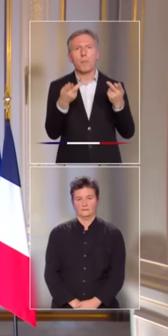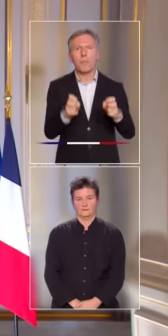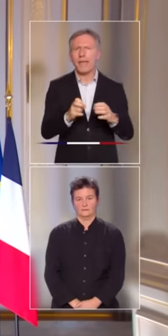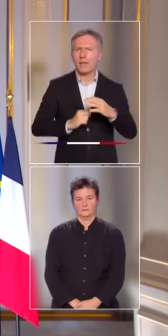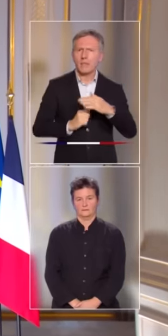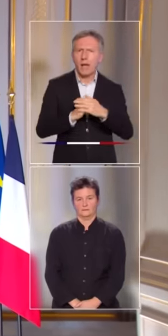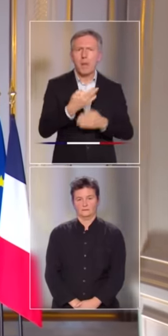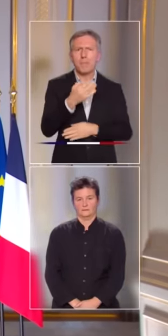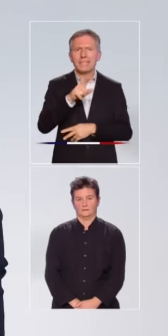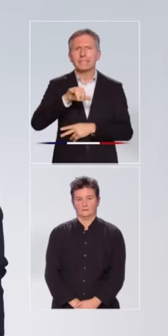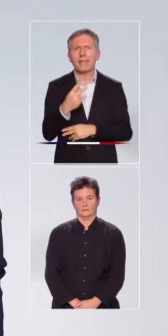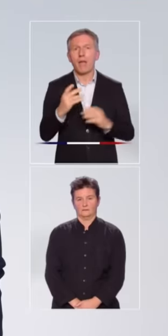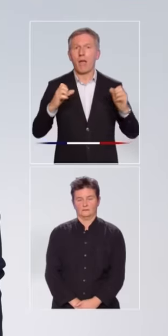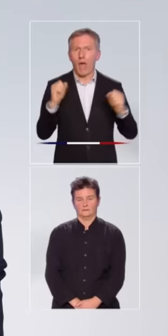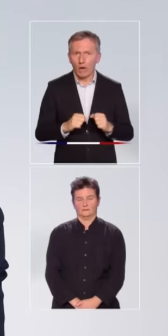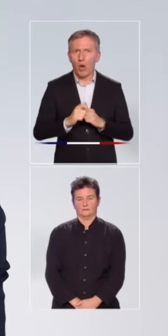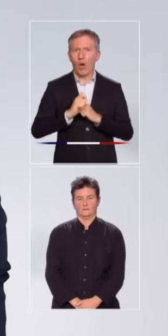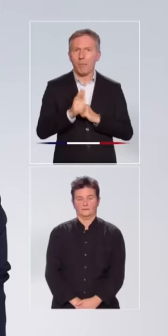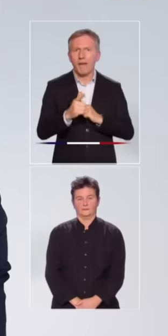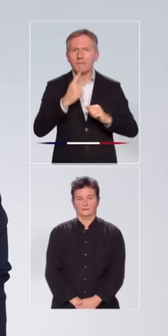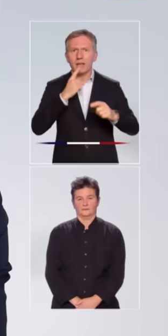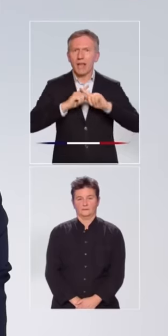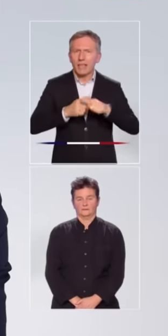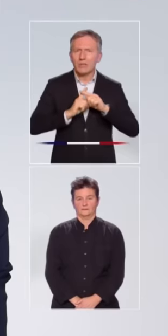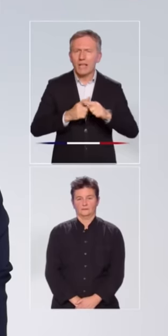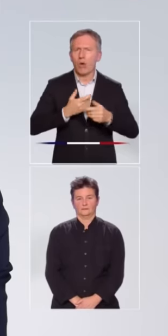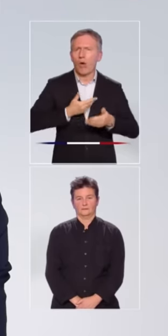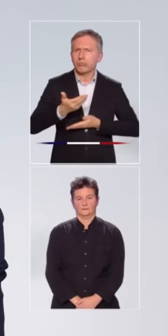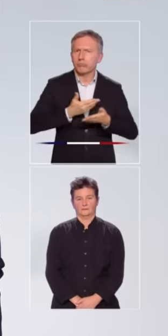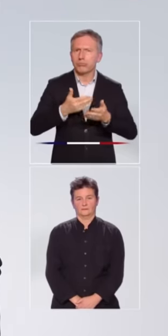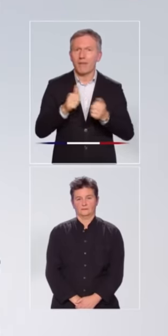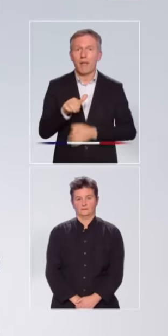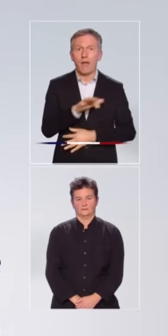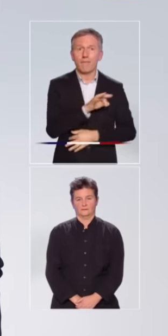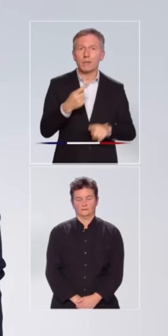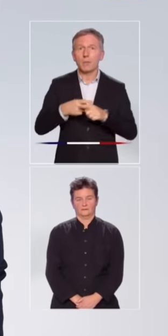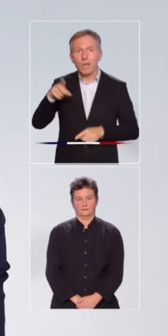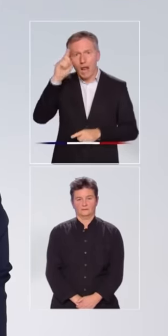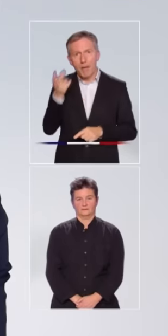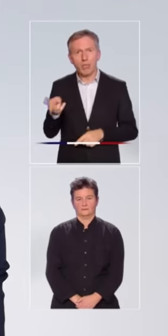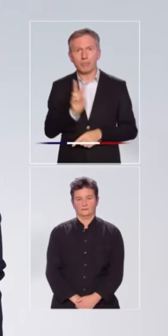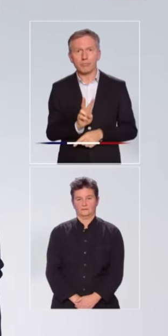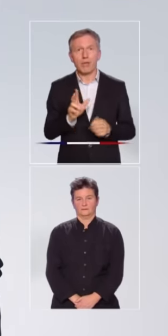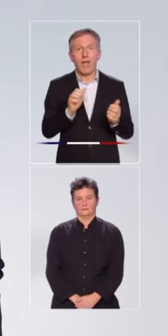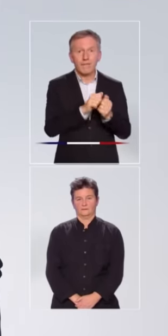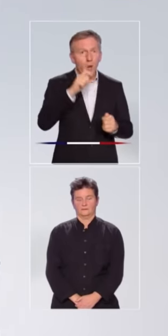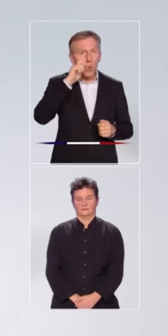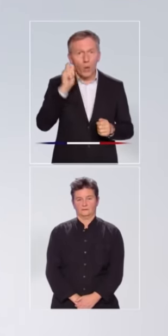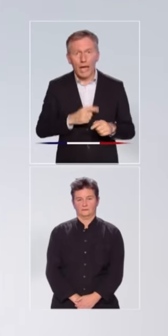accords de Minsk, les négociations qui sont menées sous l'égide de la France et de l'Allemagne avec l'Ukraine et la